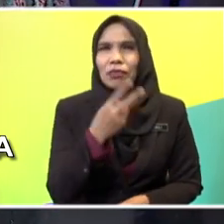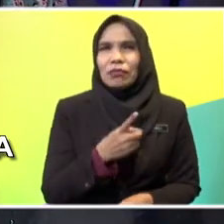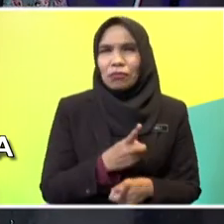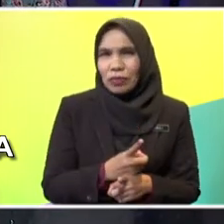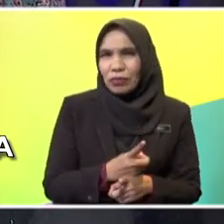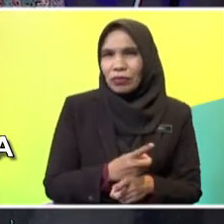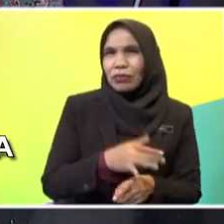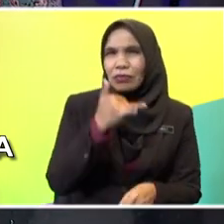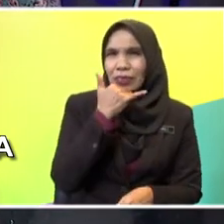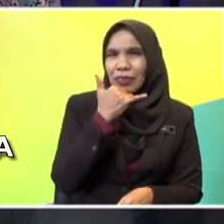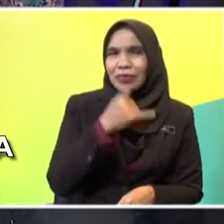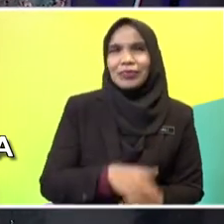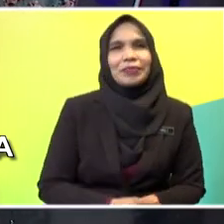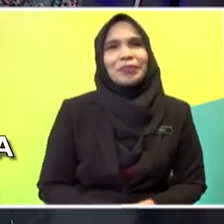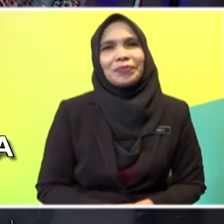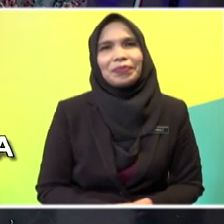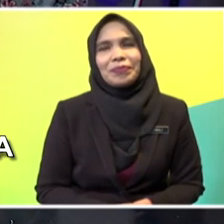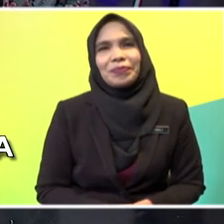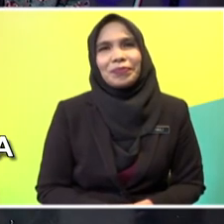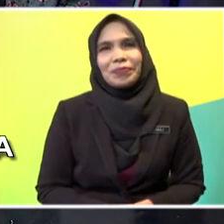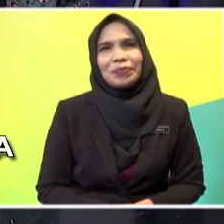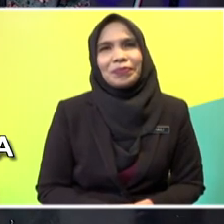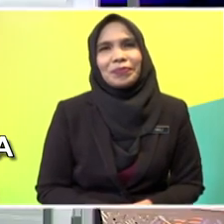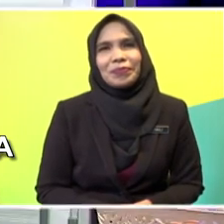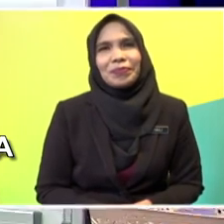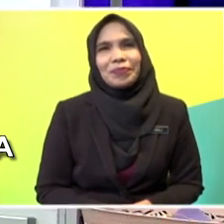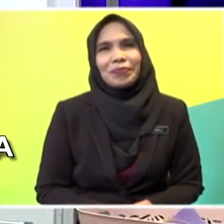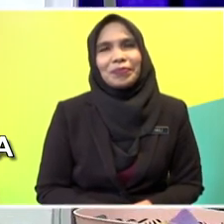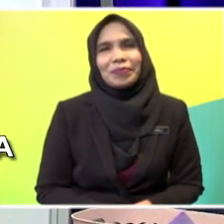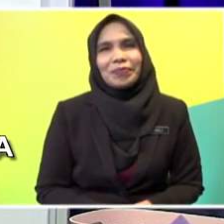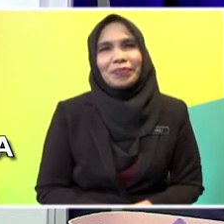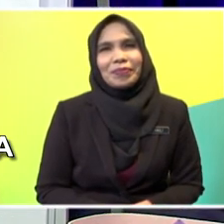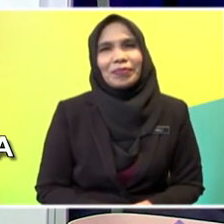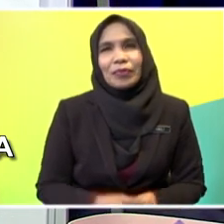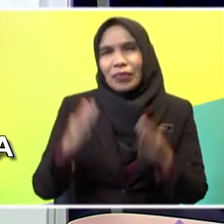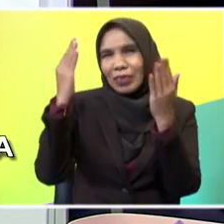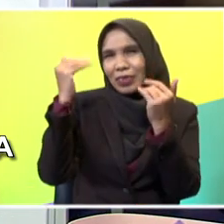salah. Ceng ceng ceng. Harap-harap betul ya.